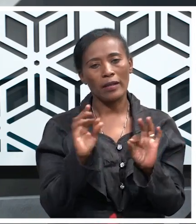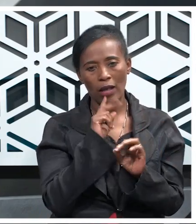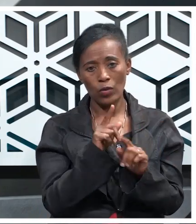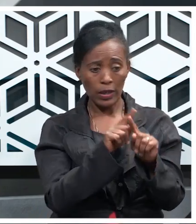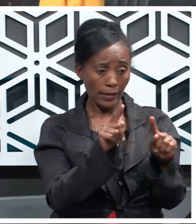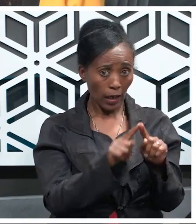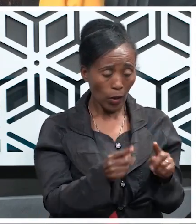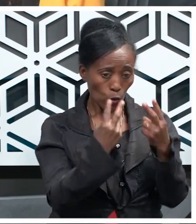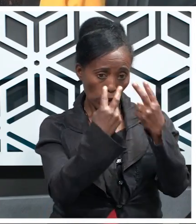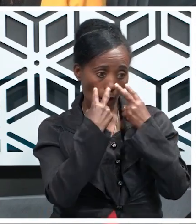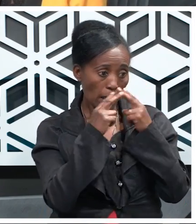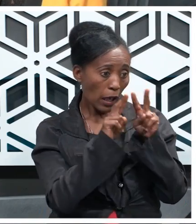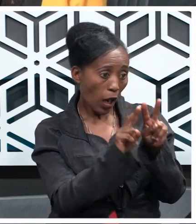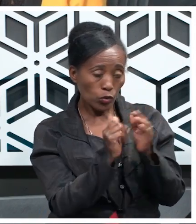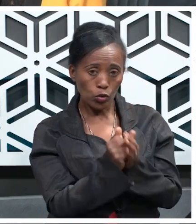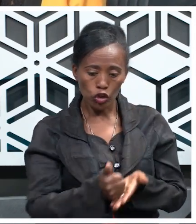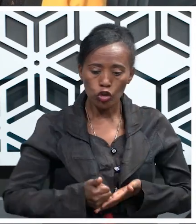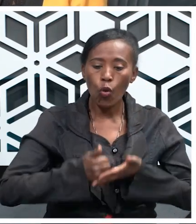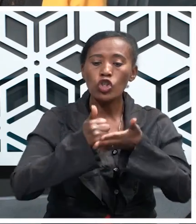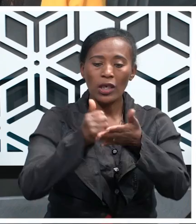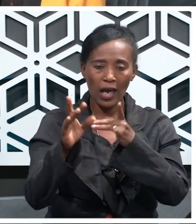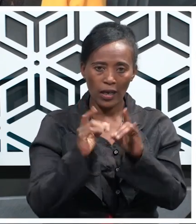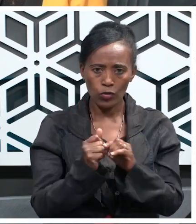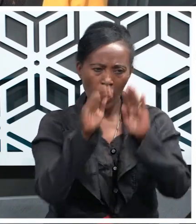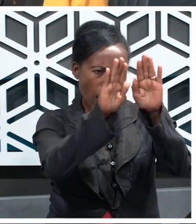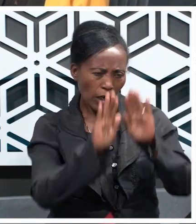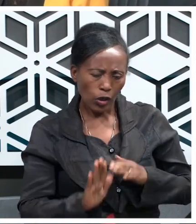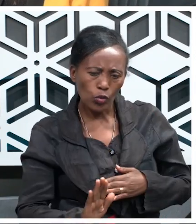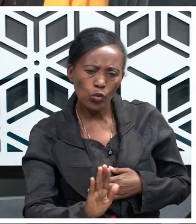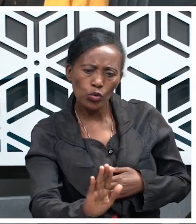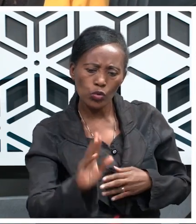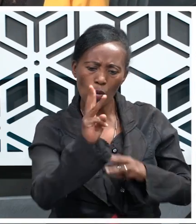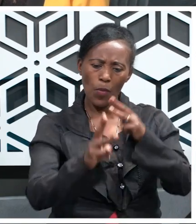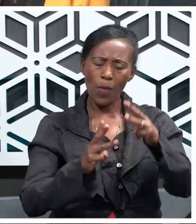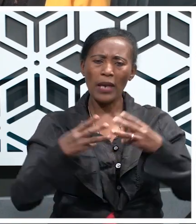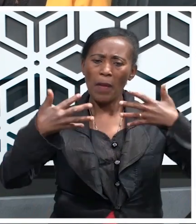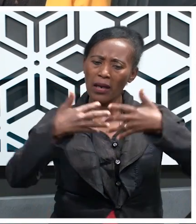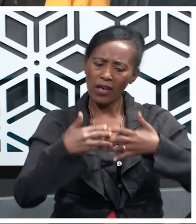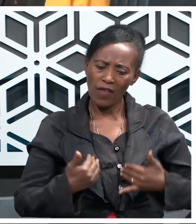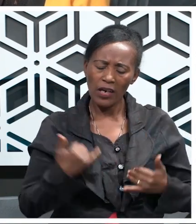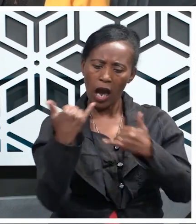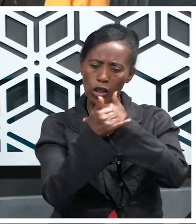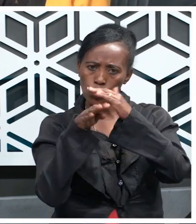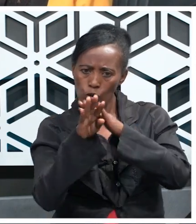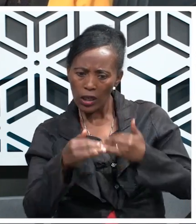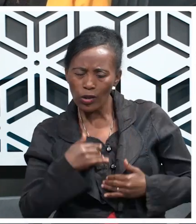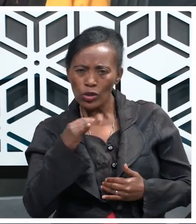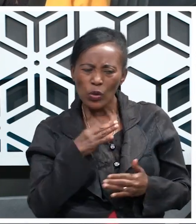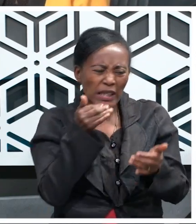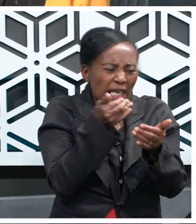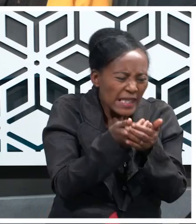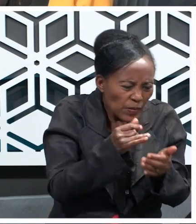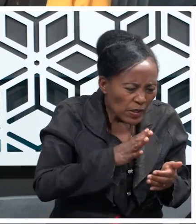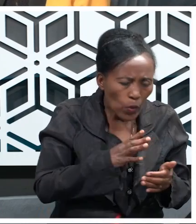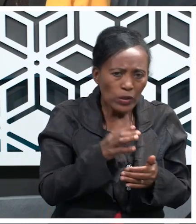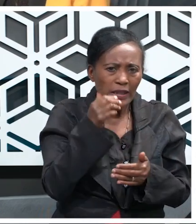እያደረግኩት መጥቻለሁ። ከተለያዩ ተመልካቾች፣ የስፖንሰር አድራጊዎች፣ አድናቂዎችሽ፣ በዓለም አቀፍ ካሉ አገር ውስጥ ካሉ